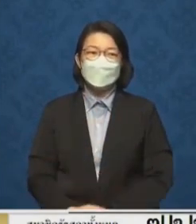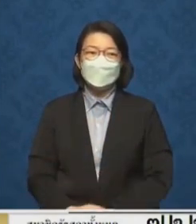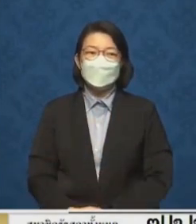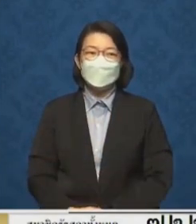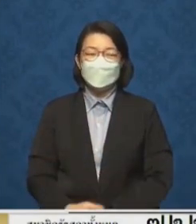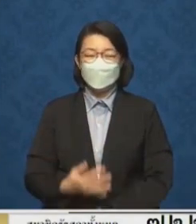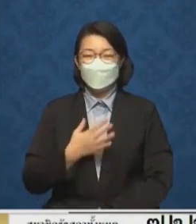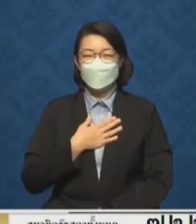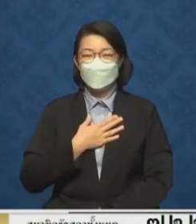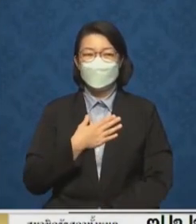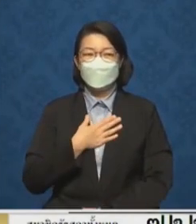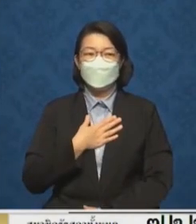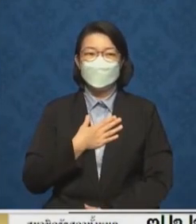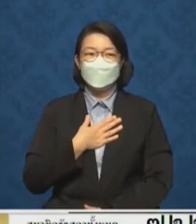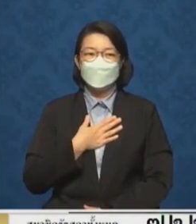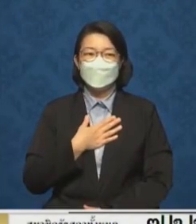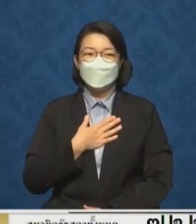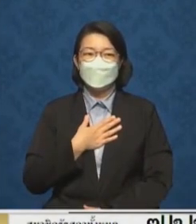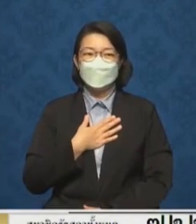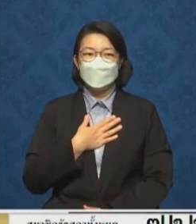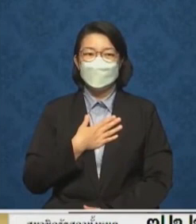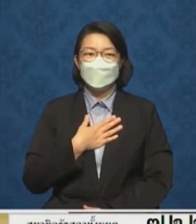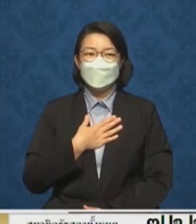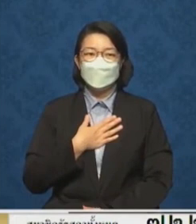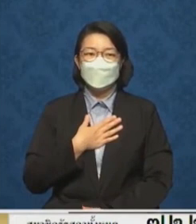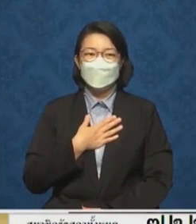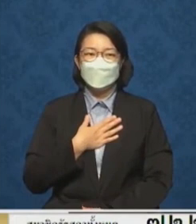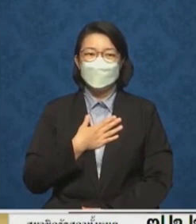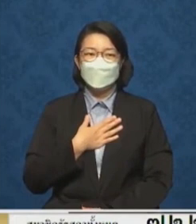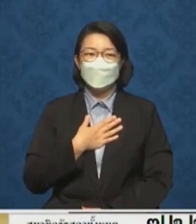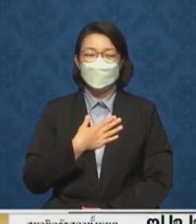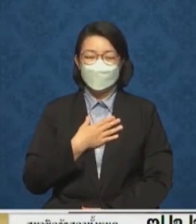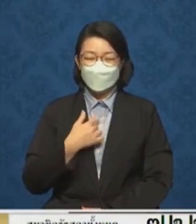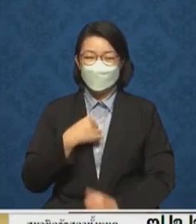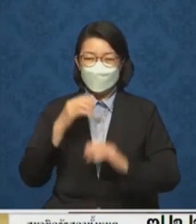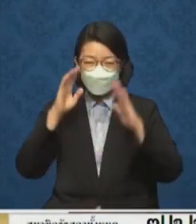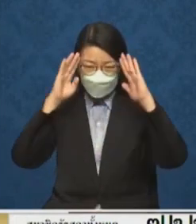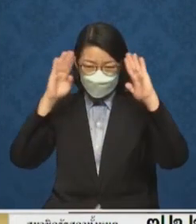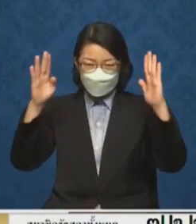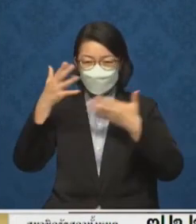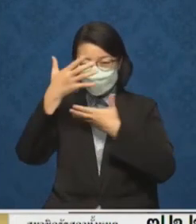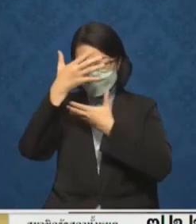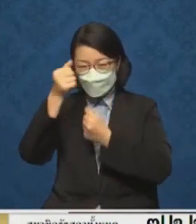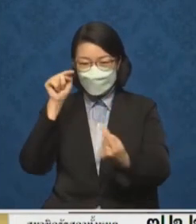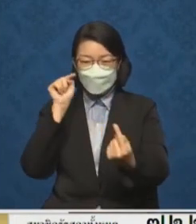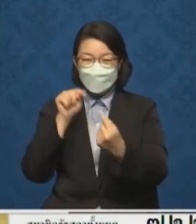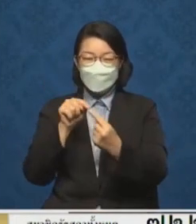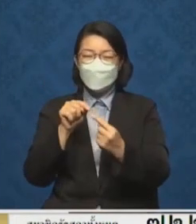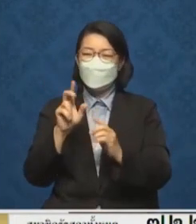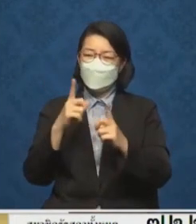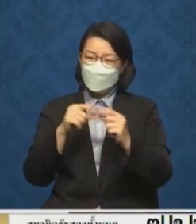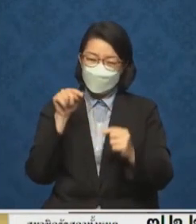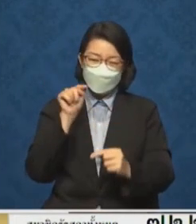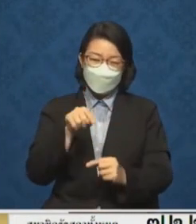ในฐานะที่ได้มีความสนใจในเรื่องนี้มาโดยตล